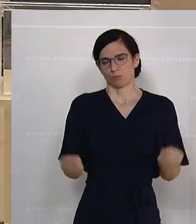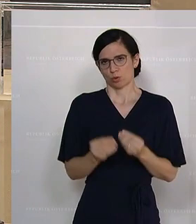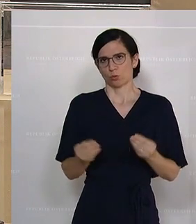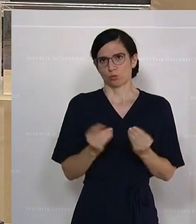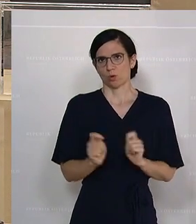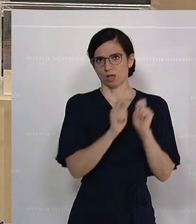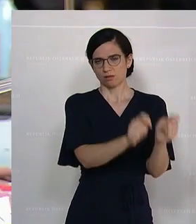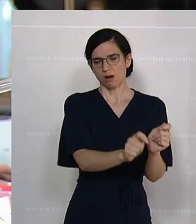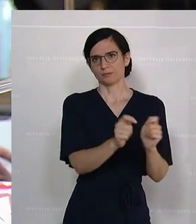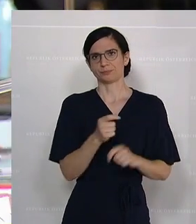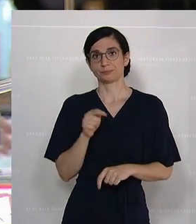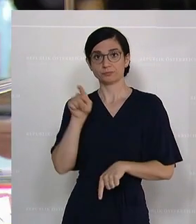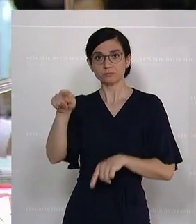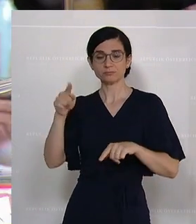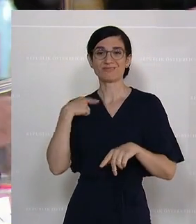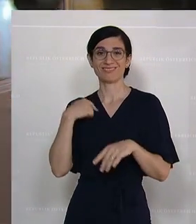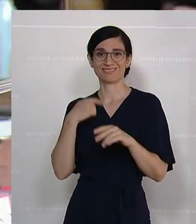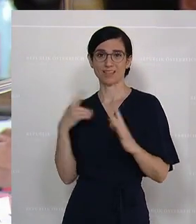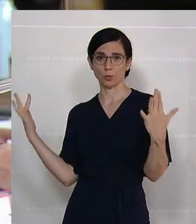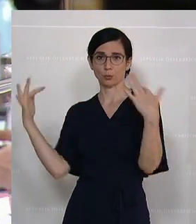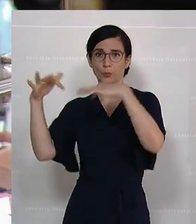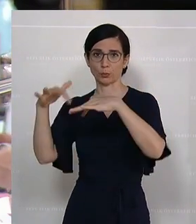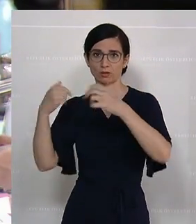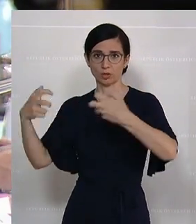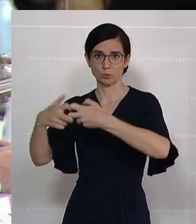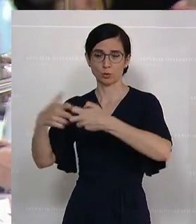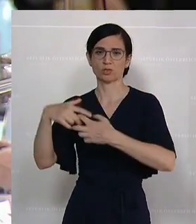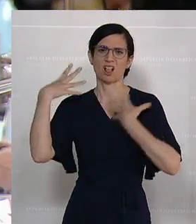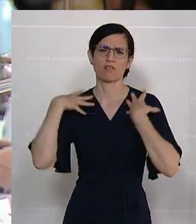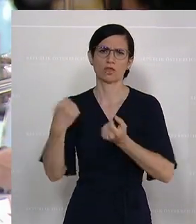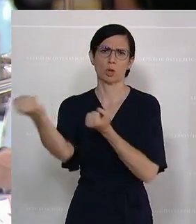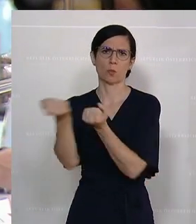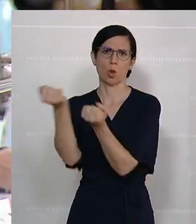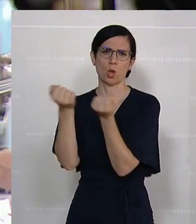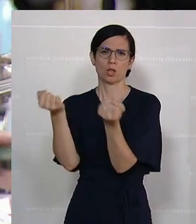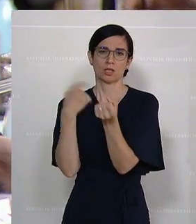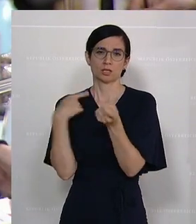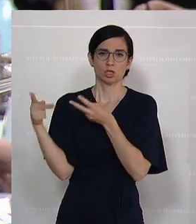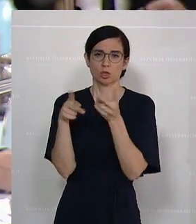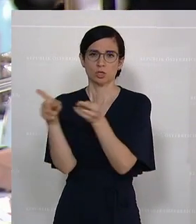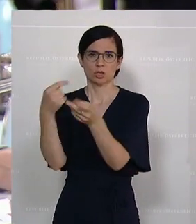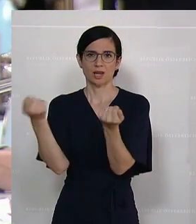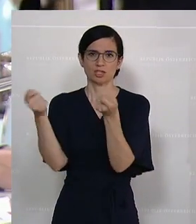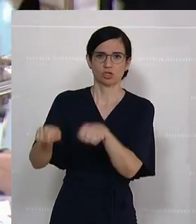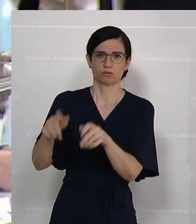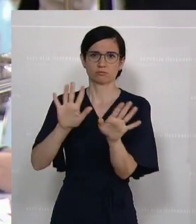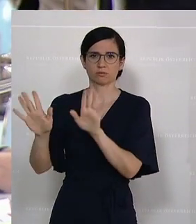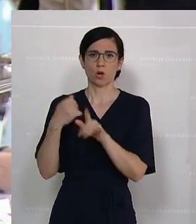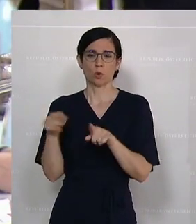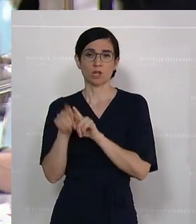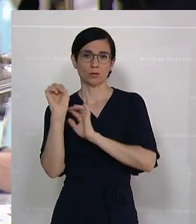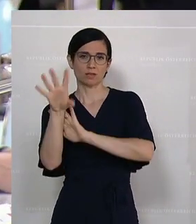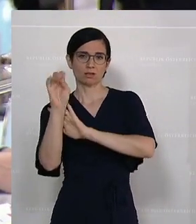dort bei diesem gipfel in brüssel da werden ja wieder politische weichenstellungen getroffen da werden wir wieder politische signale